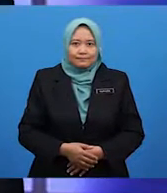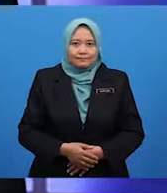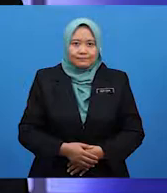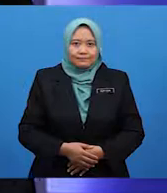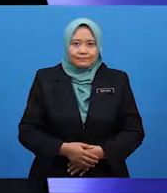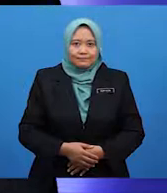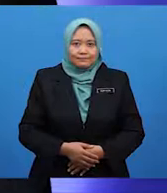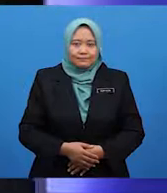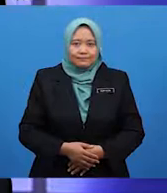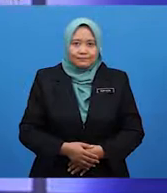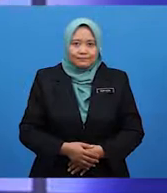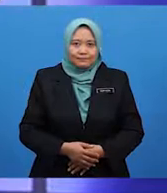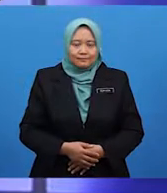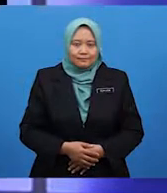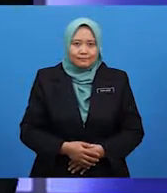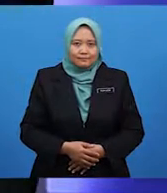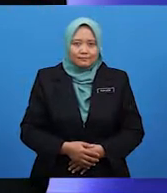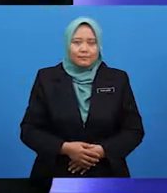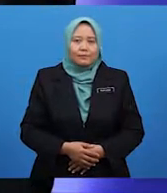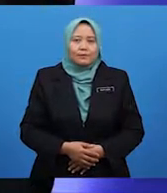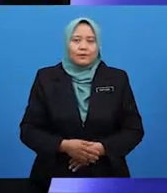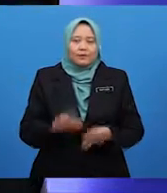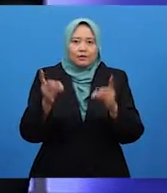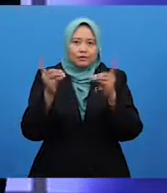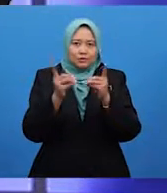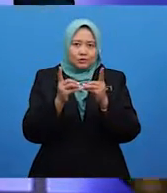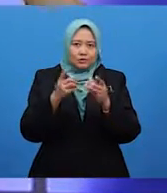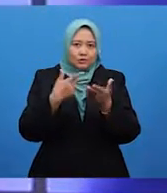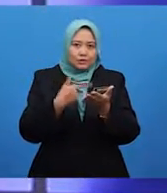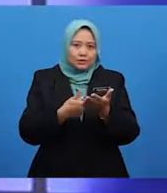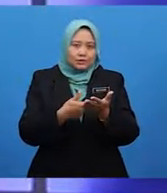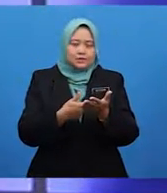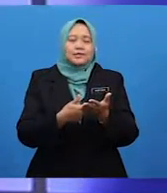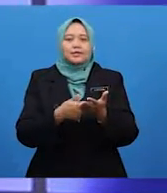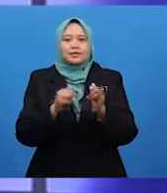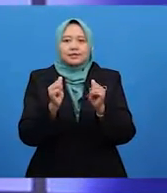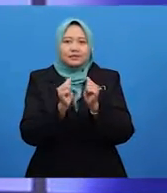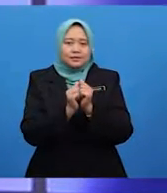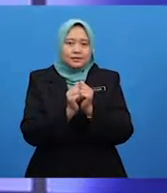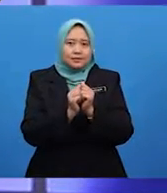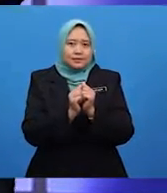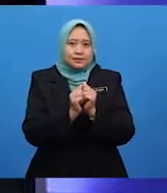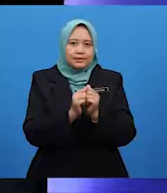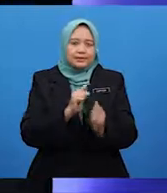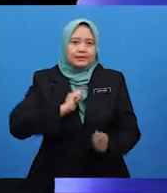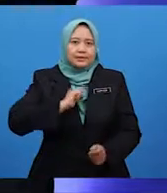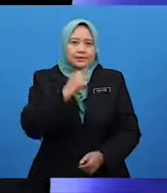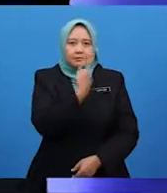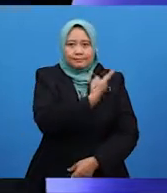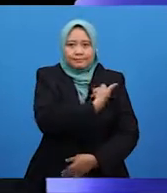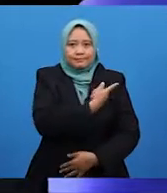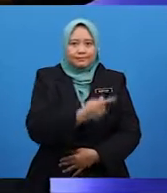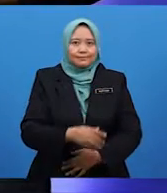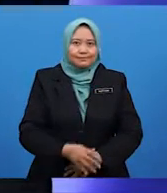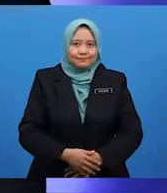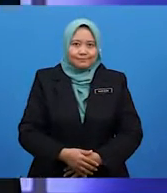Okay guys, kembali bersama dengan Cikgu Dons dan juga Cikgu Arif dalam program Canvas SV. Saya SI terbalik. S